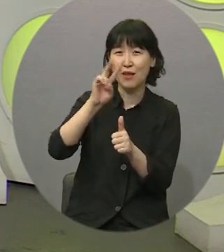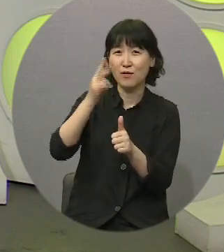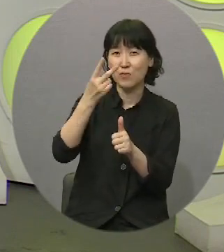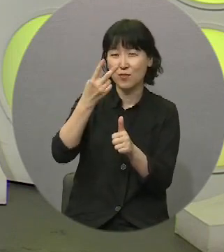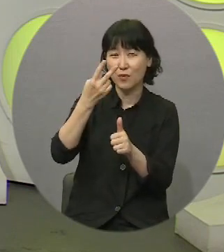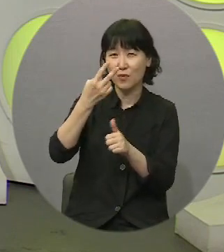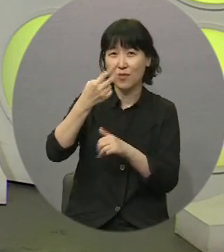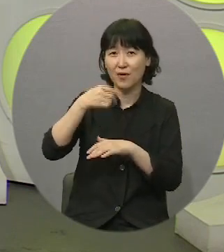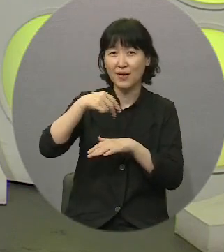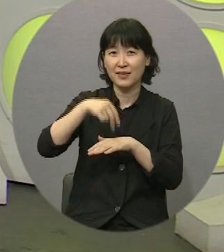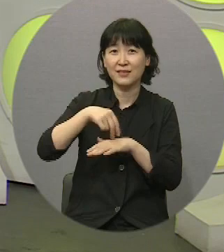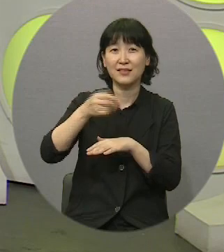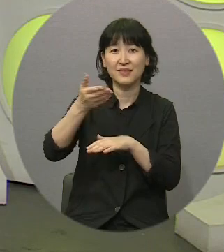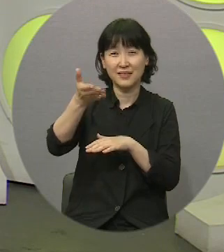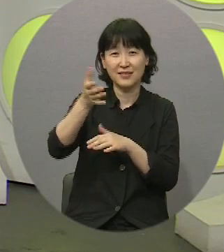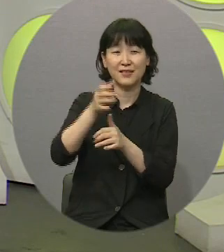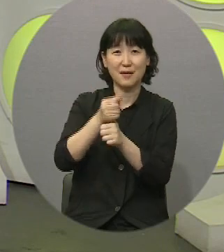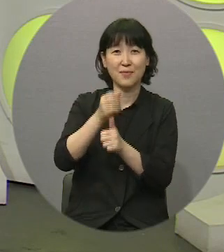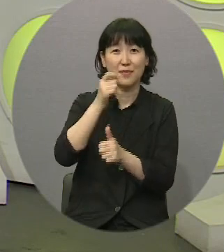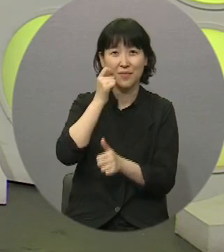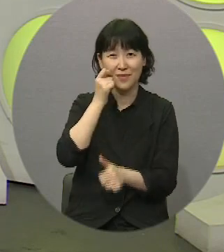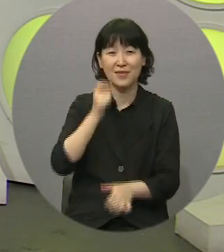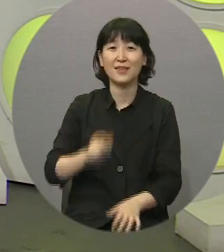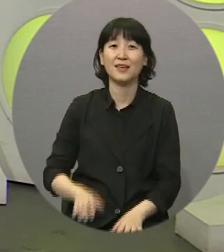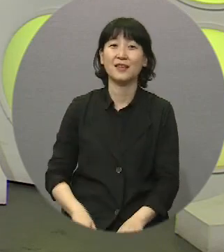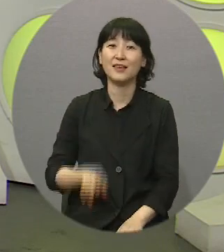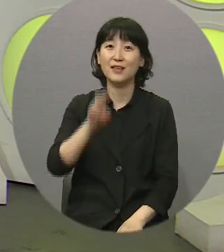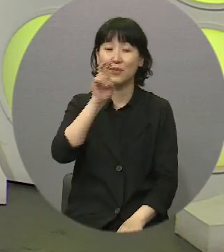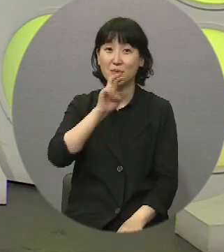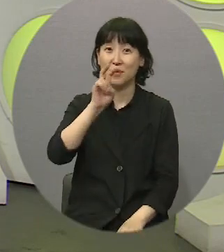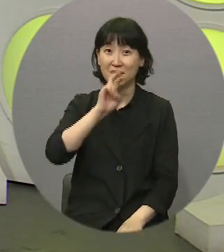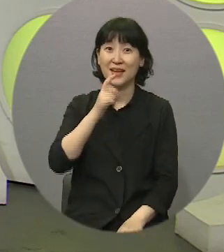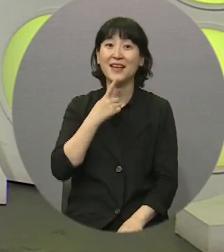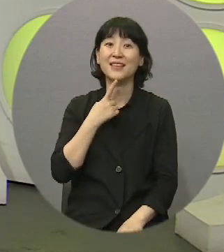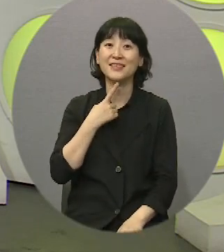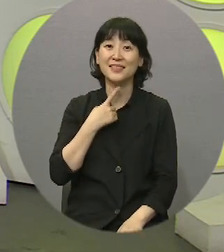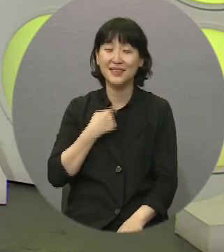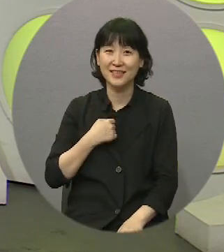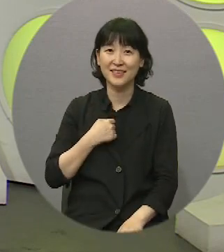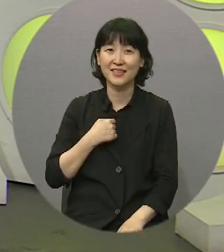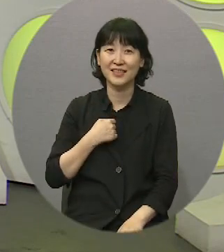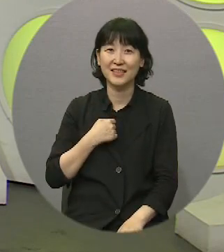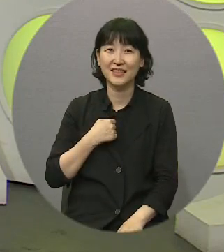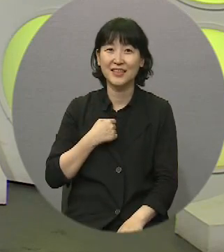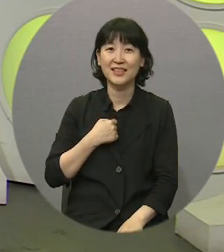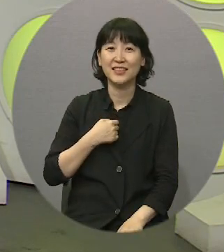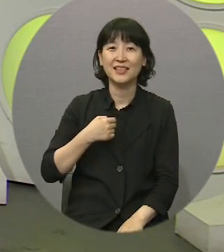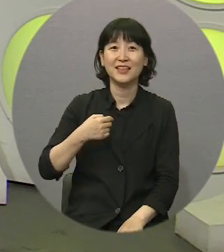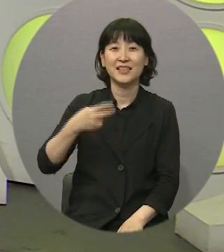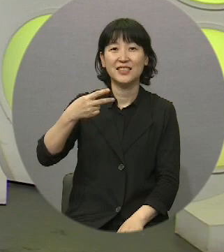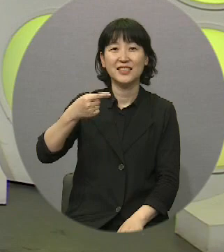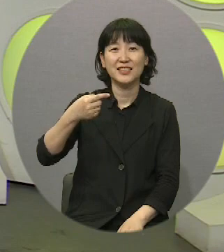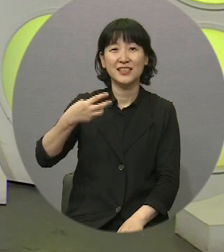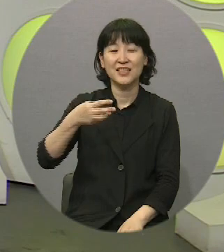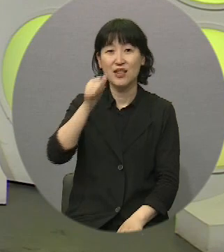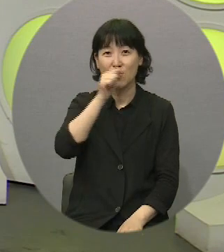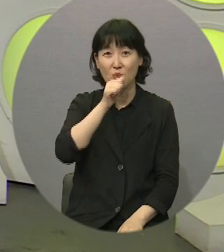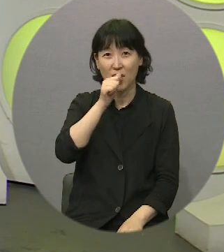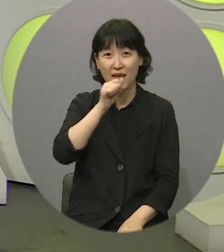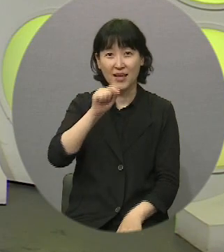그 사람 바로 이 노래를 불렀던 그룹 사운드 들고양이들의 막내 보컬로 활동했던